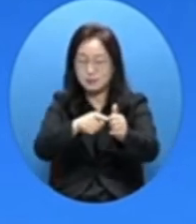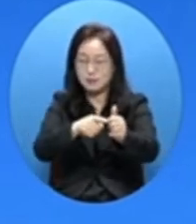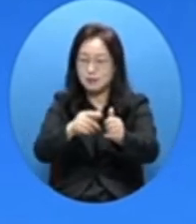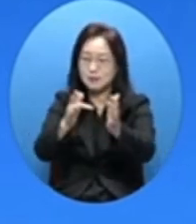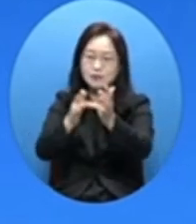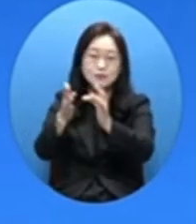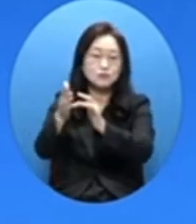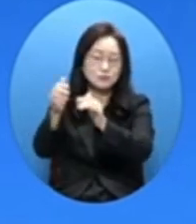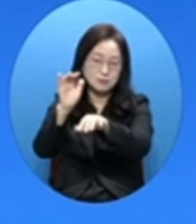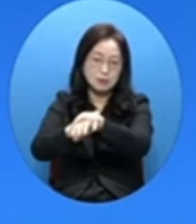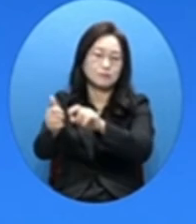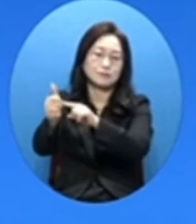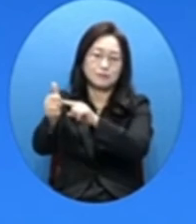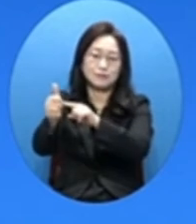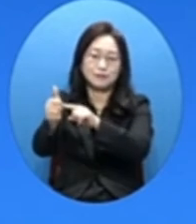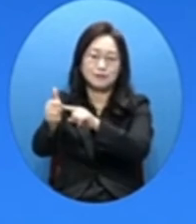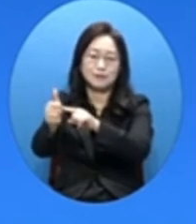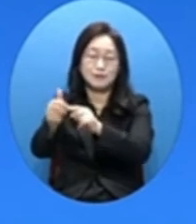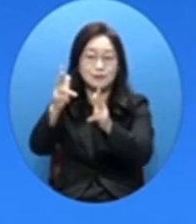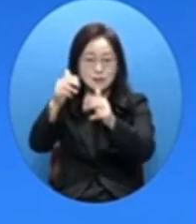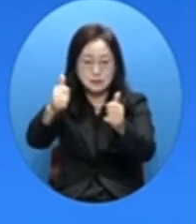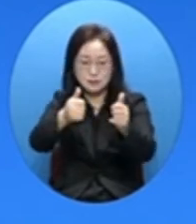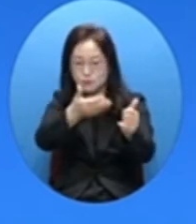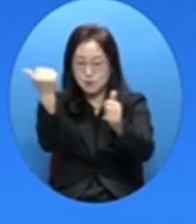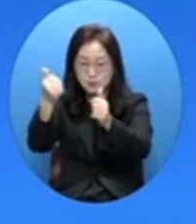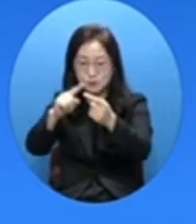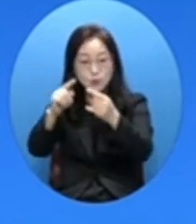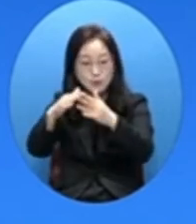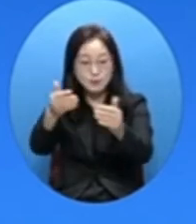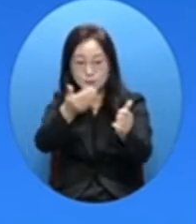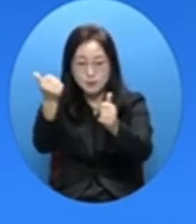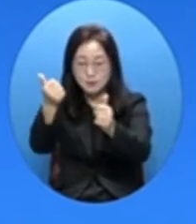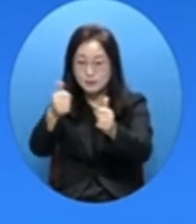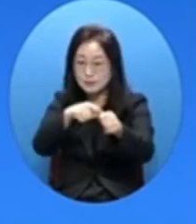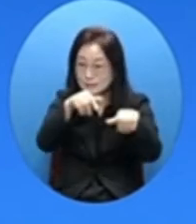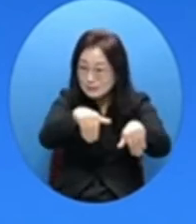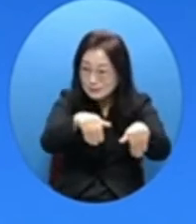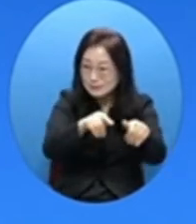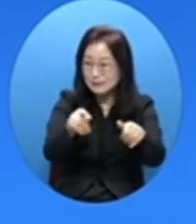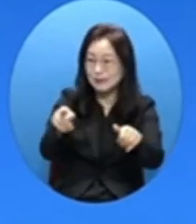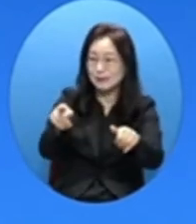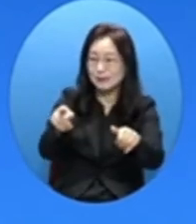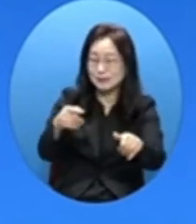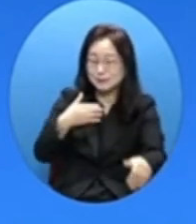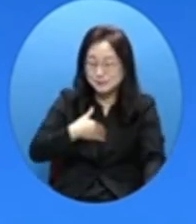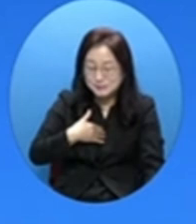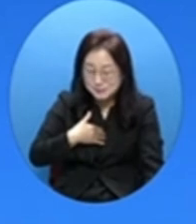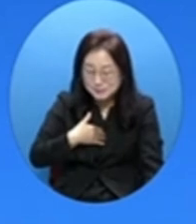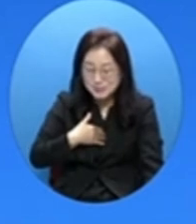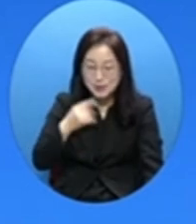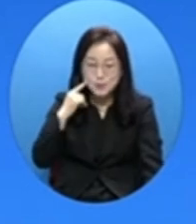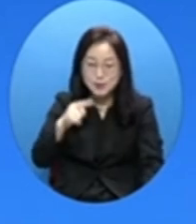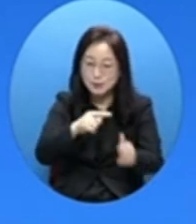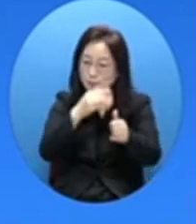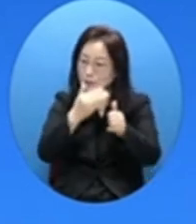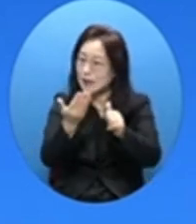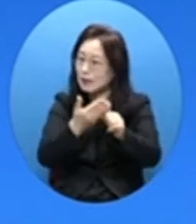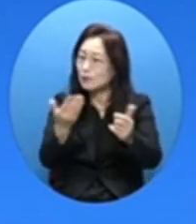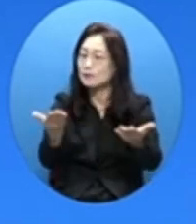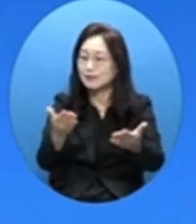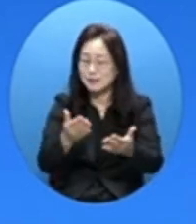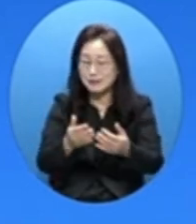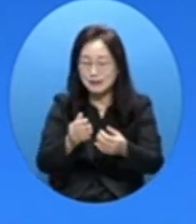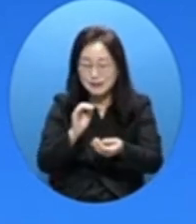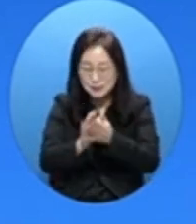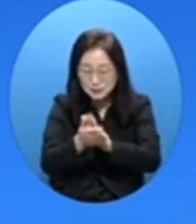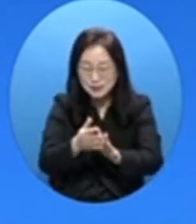분이었습니다. 사장님이 교회를 가자 그러니까 직원이 따라가야지, 안 그러면 자기 신상에 불이익이 있을 테니까. 그래서